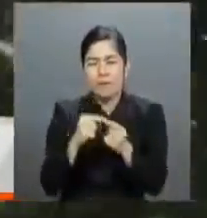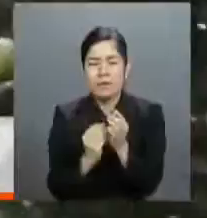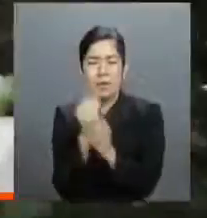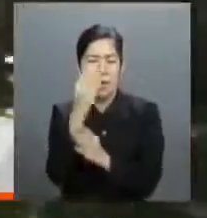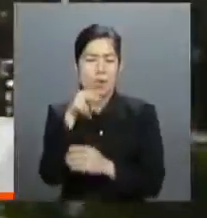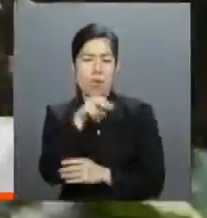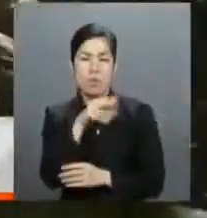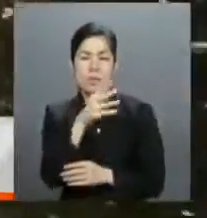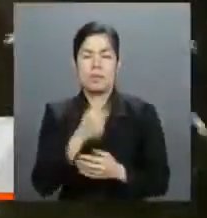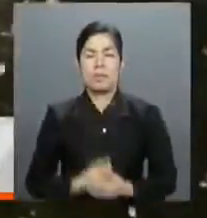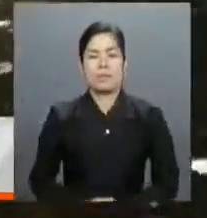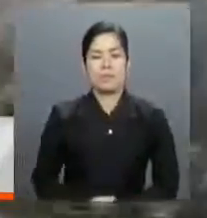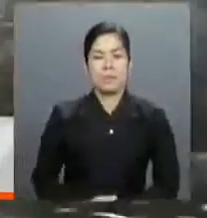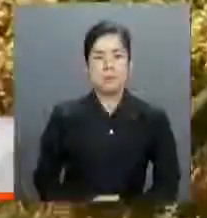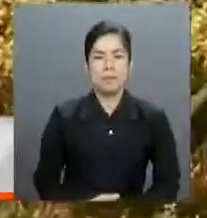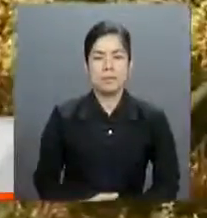ศ